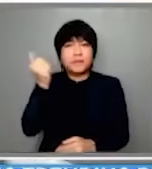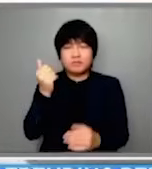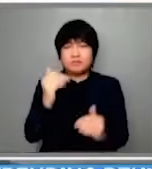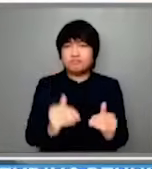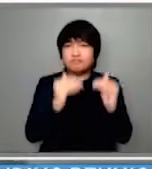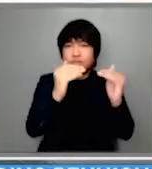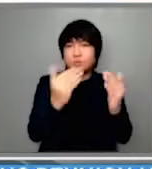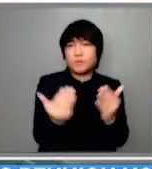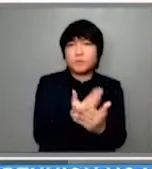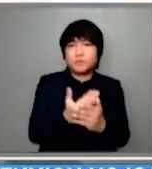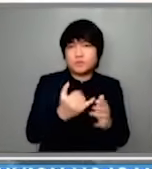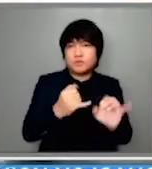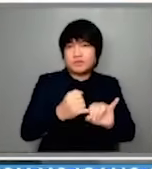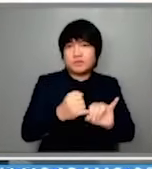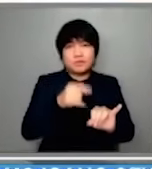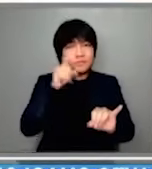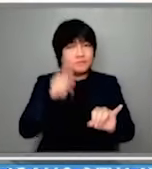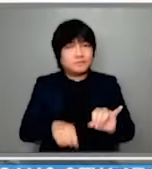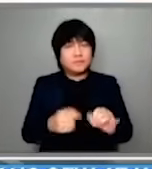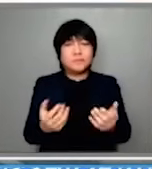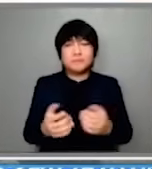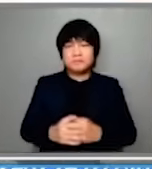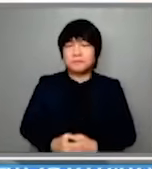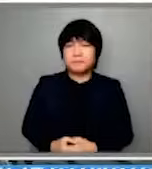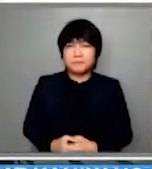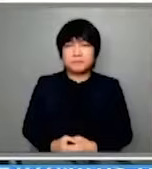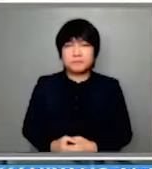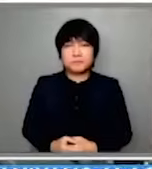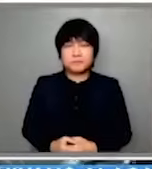ang panig ng piston kaugnay rito.